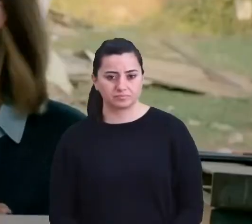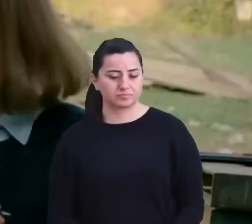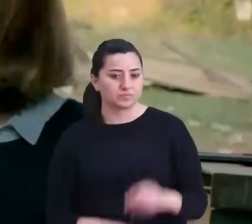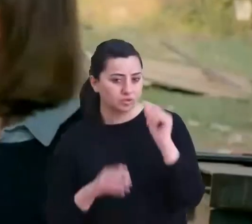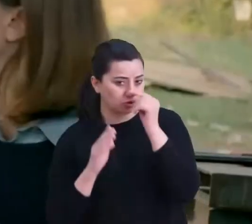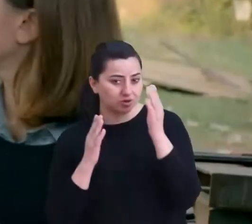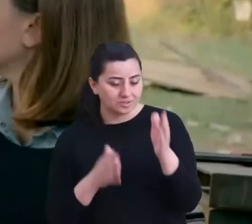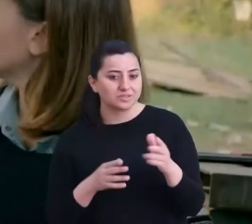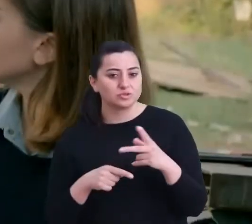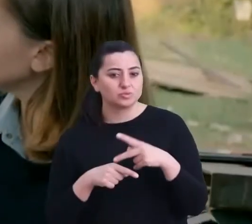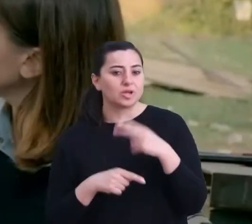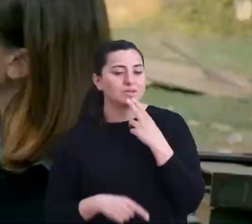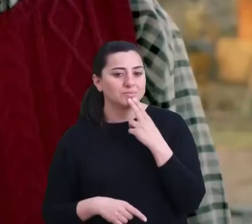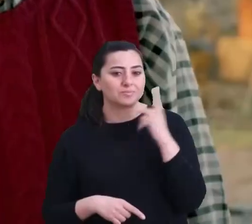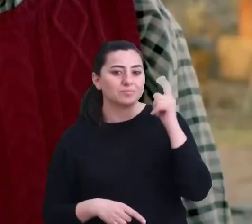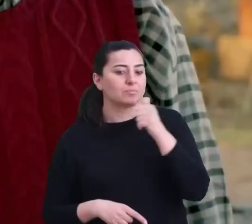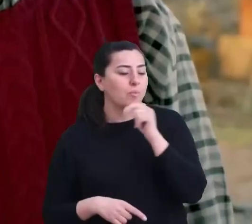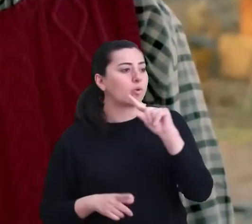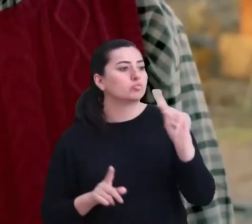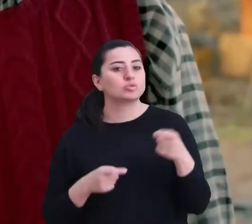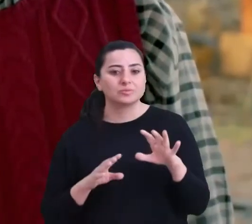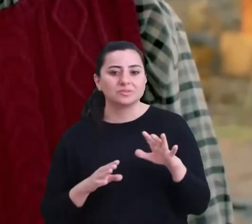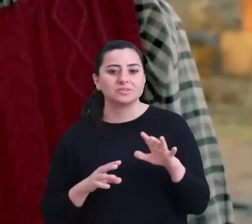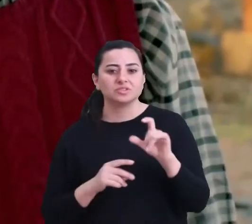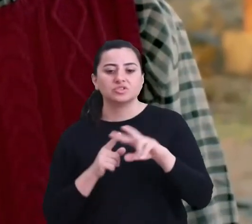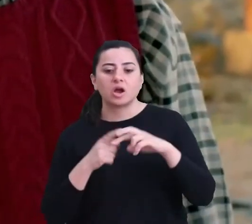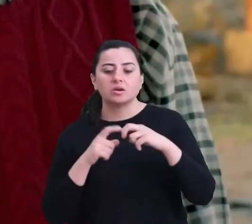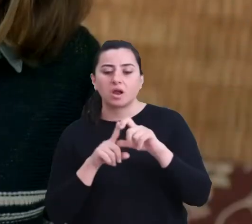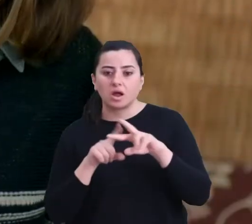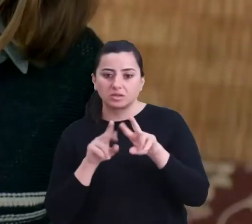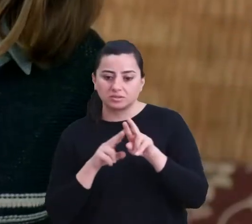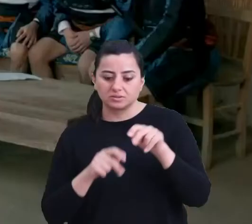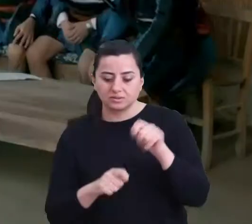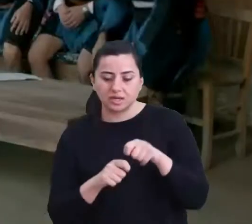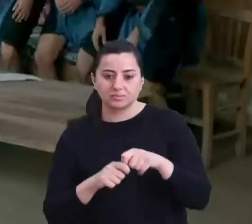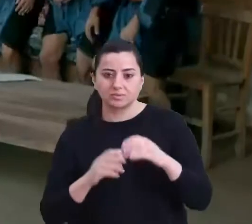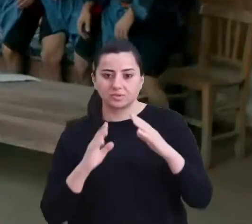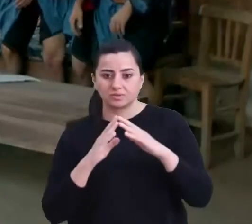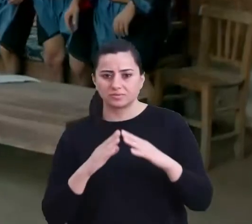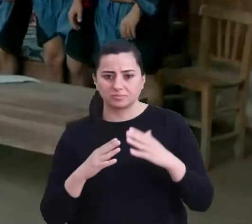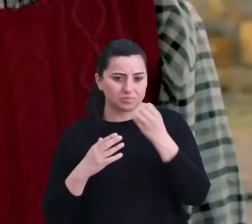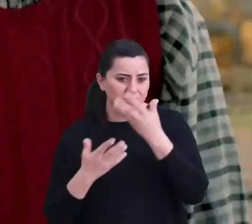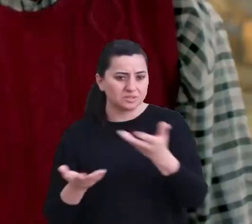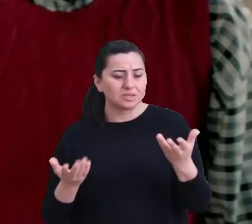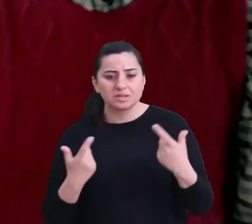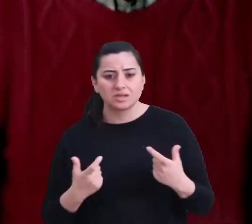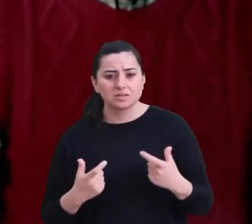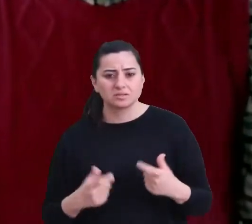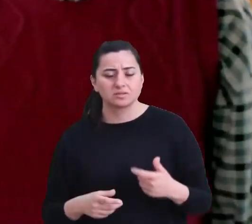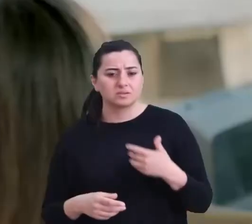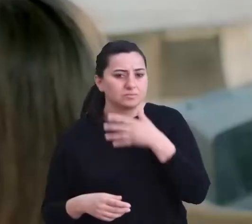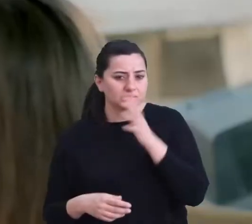Kolay gelsin Zümrüt Hanım. Babanıza ulaşamadık da çardak işi bitti. Eve götürelim takalım dedik. Yalnız tam neresine koyacaktık